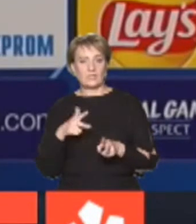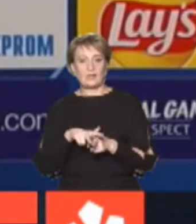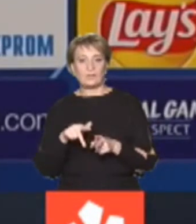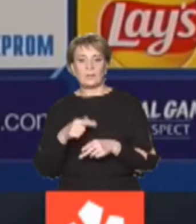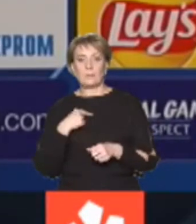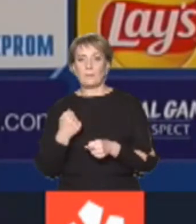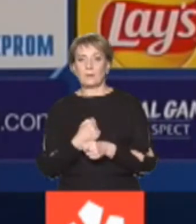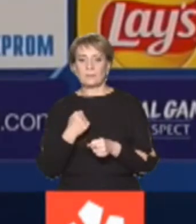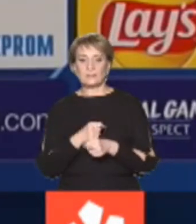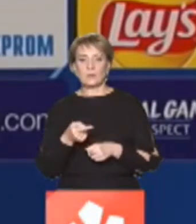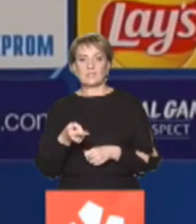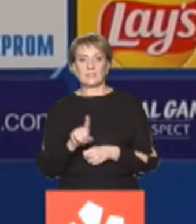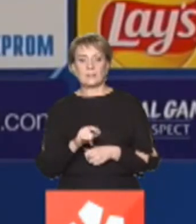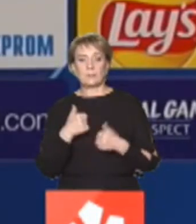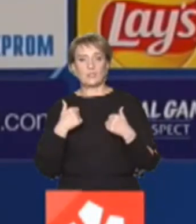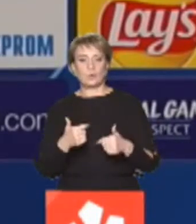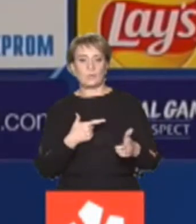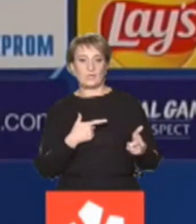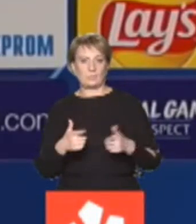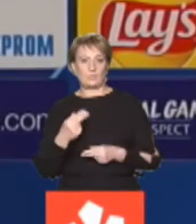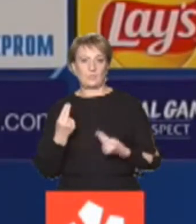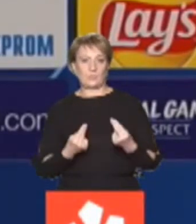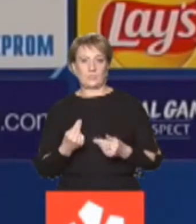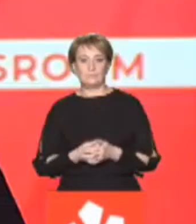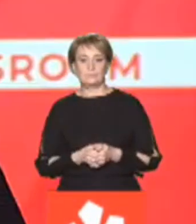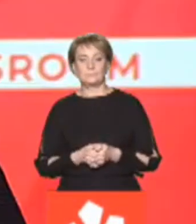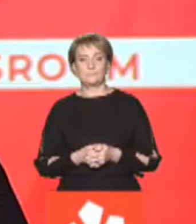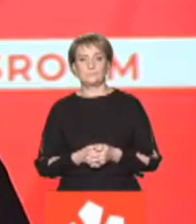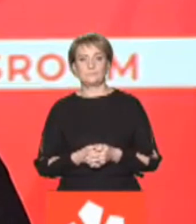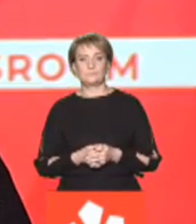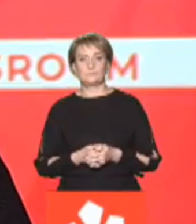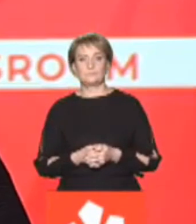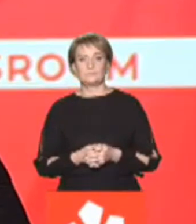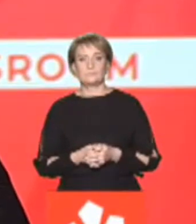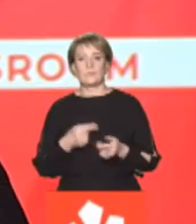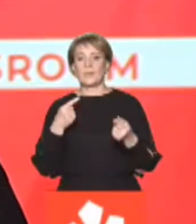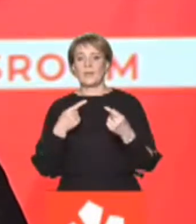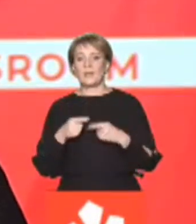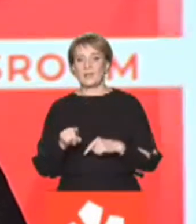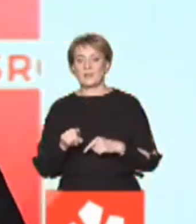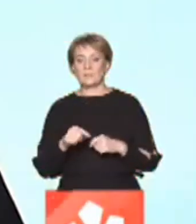Ми попрацювали над цим і добре готові до гри. І до інших видів